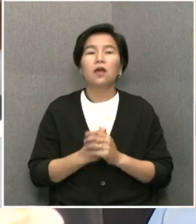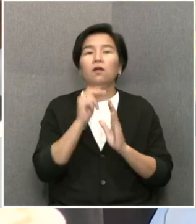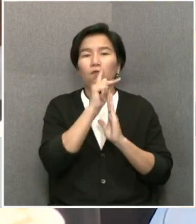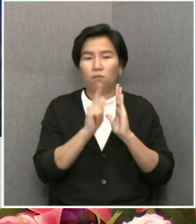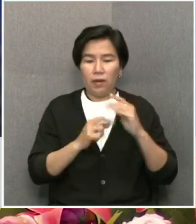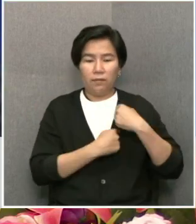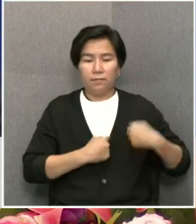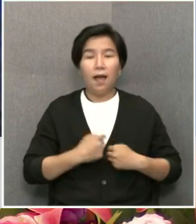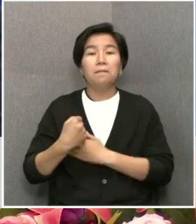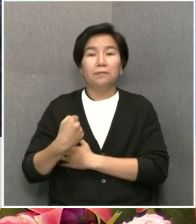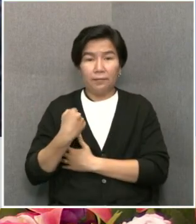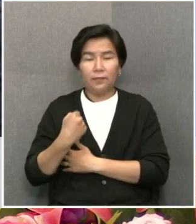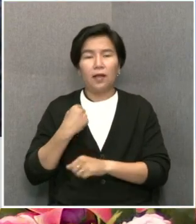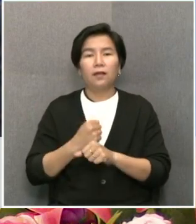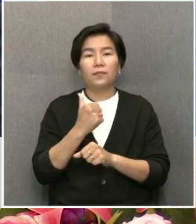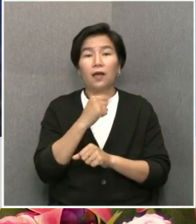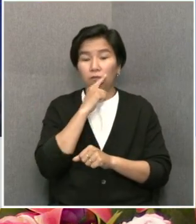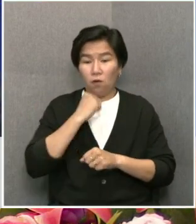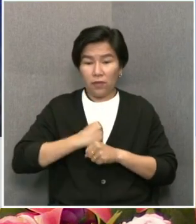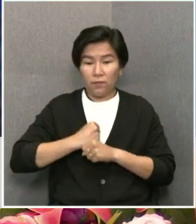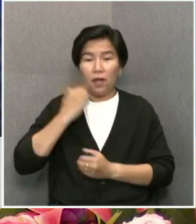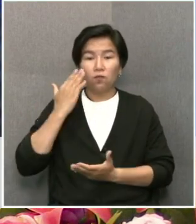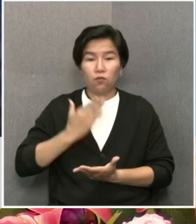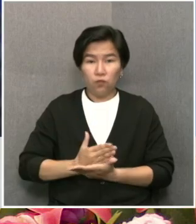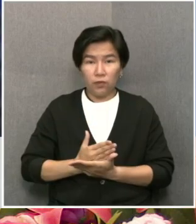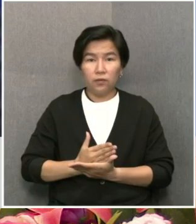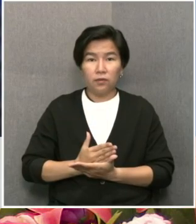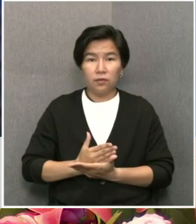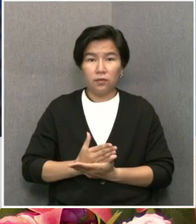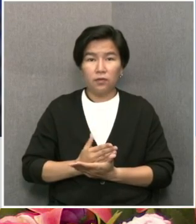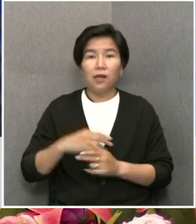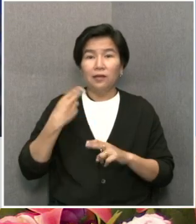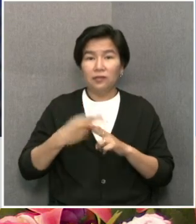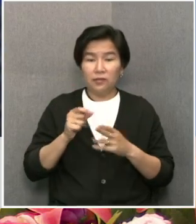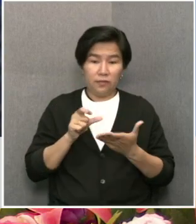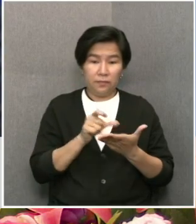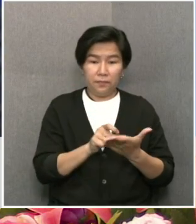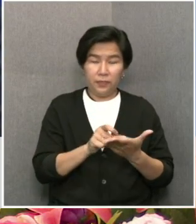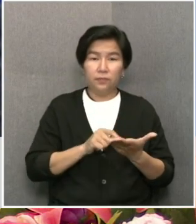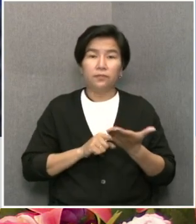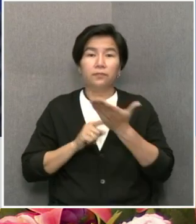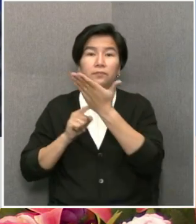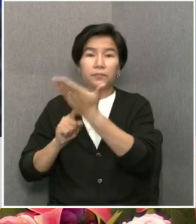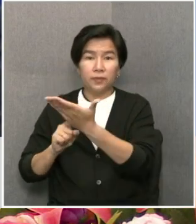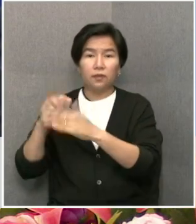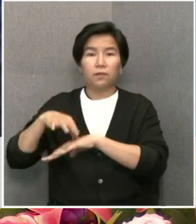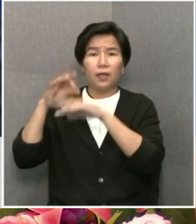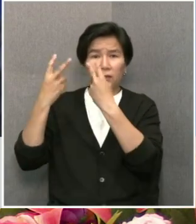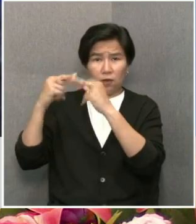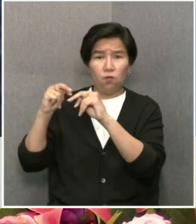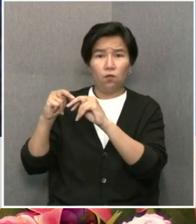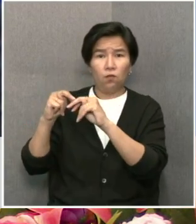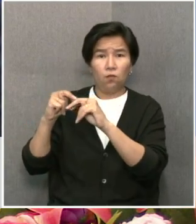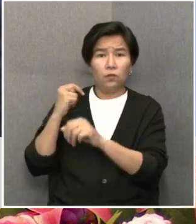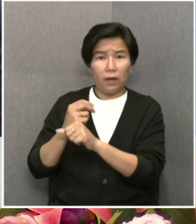ถึงแม้ผู้ที่ถูกสั่งให้หยุดปฏิบัติหน้าที่แต่ยังสามารถถูกเสนอชื่อเป็นนายกรัฐมนตรีได้ไม่ได้เป็นไปตาม